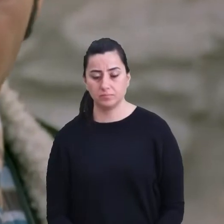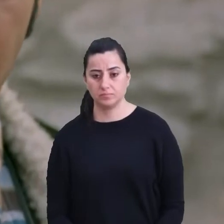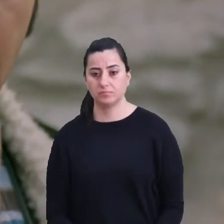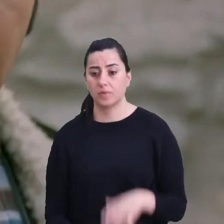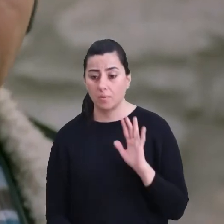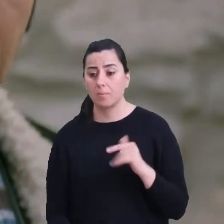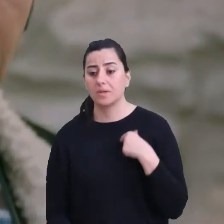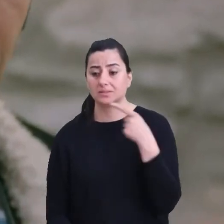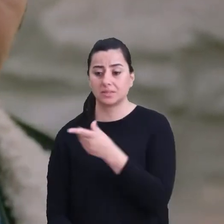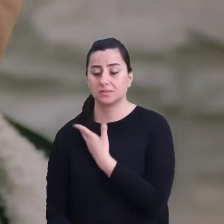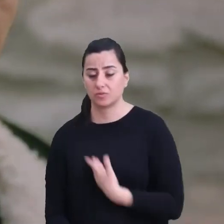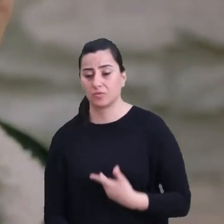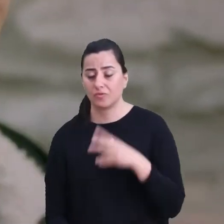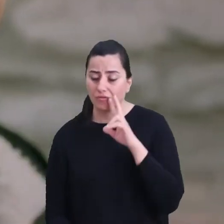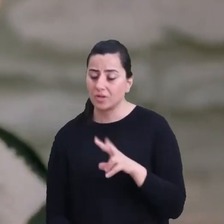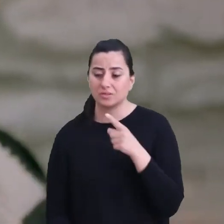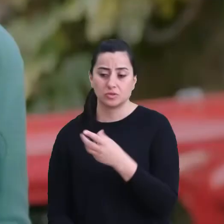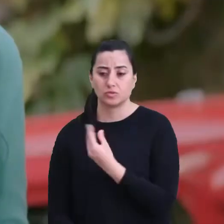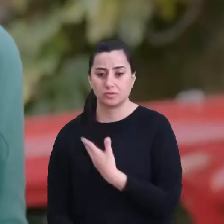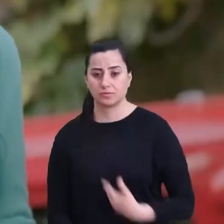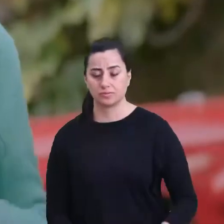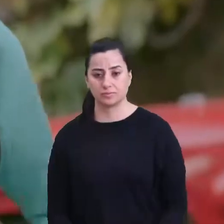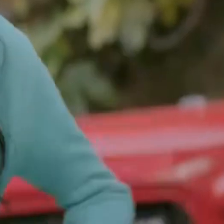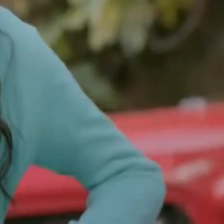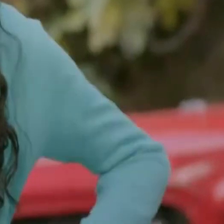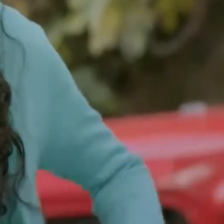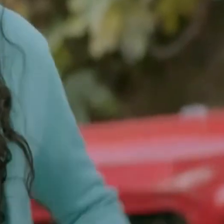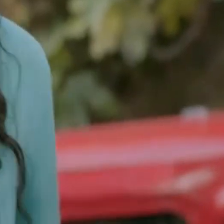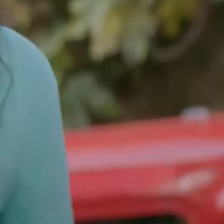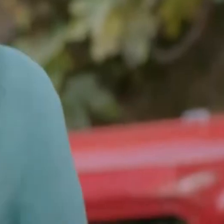seni seviyorum. Vallahi billahi çok seviyorum.